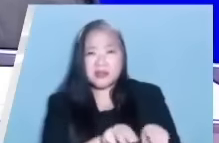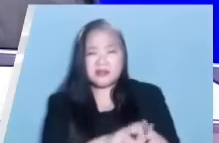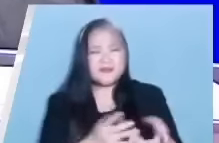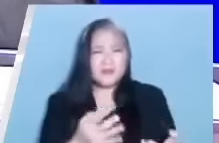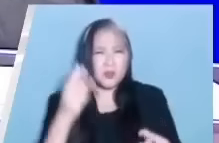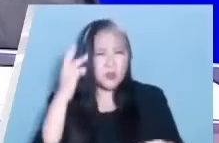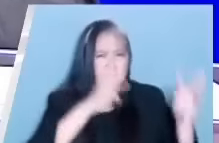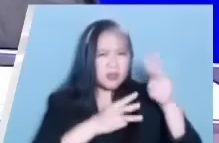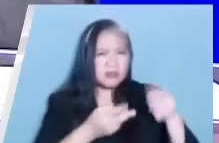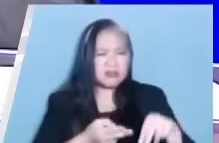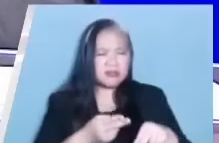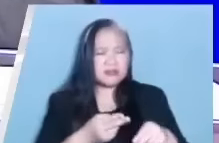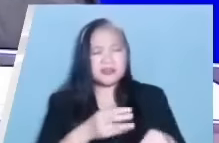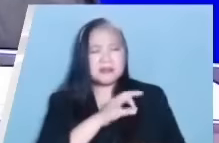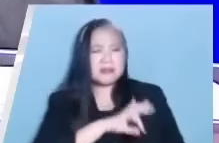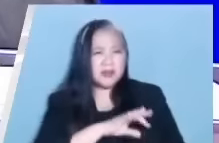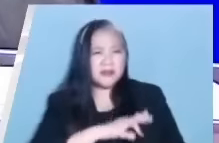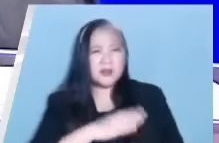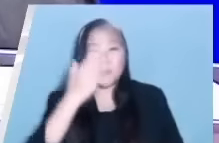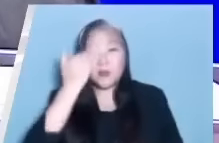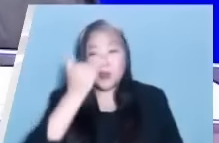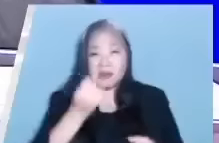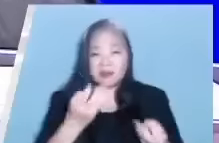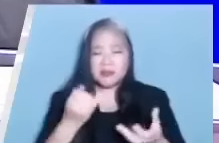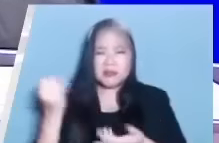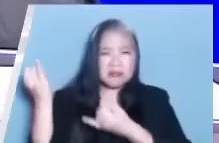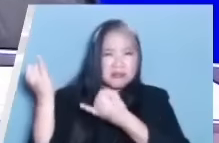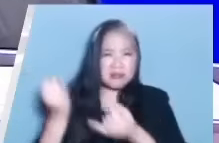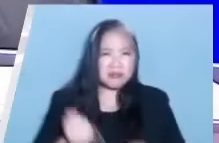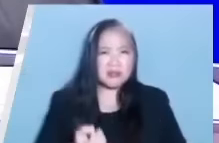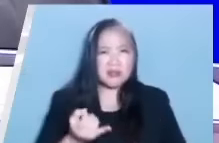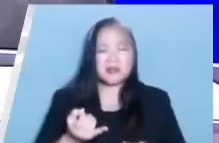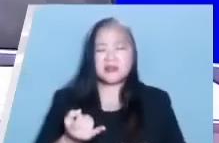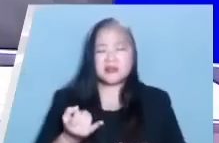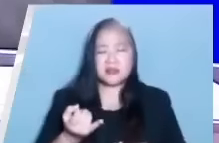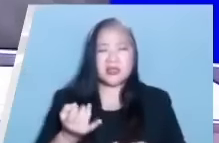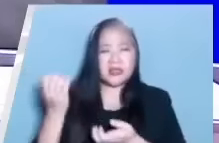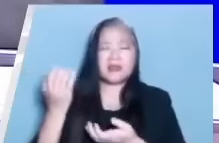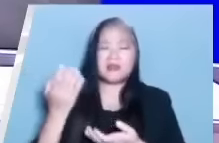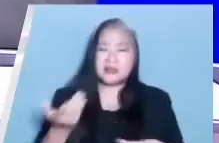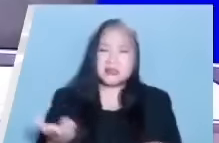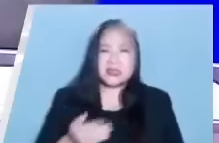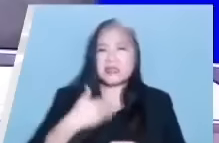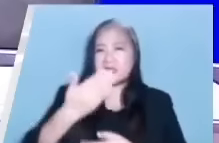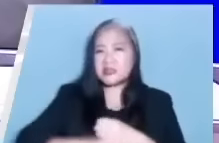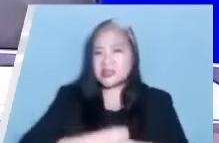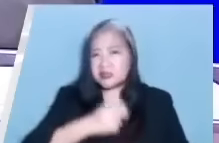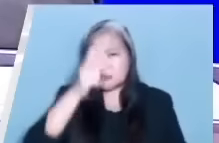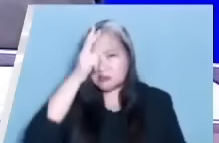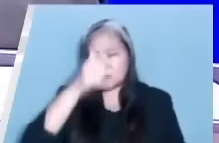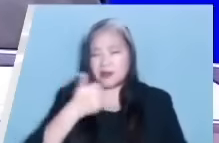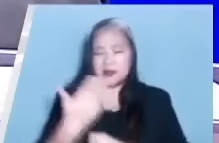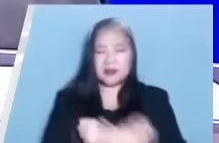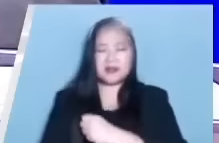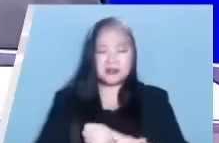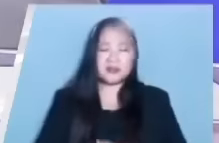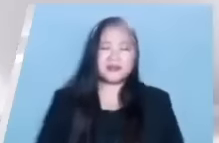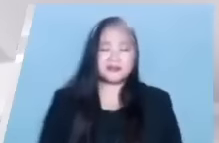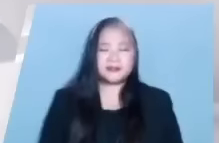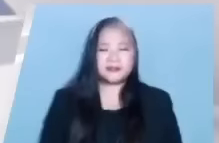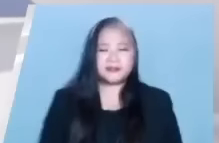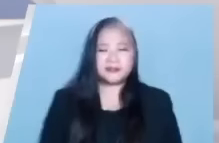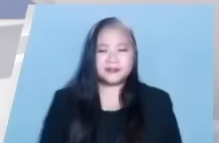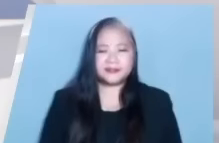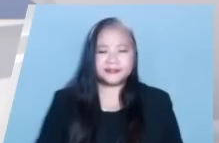mas maraming aangkatin na manok ang gobyerno sa susunod na taon. May unang balita live si EJ